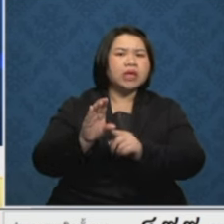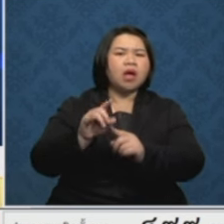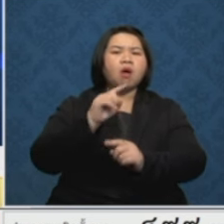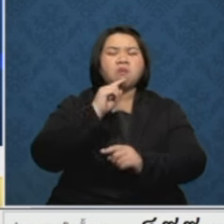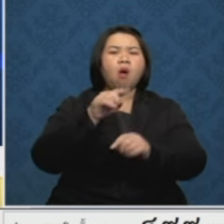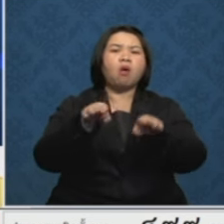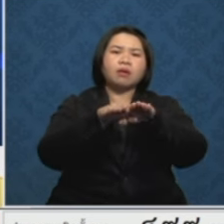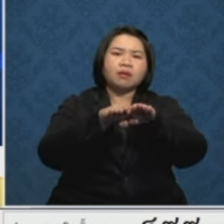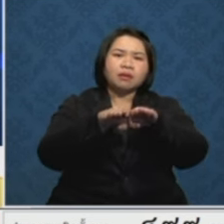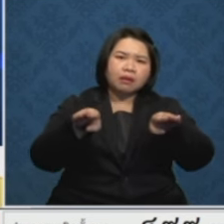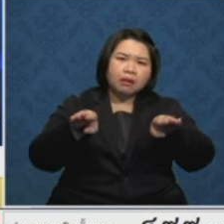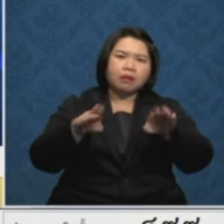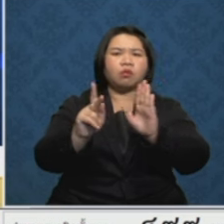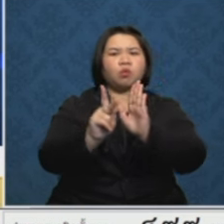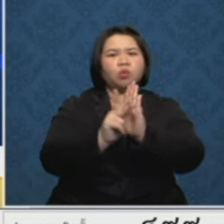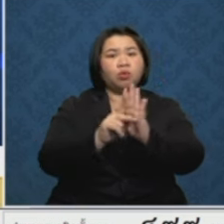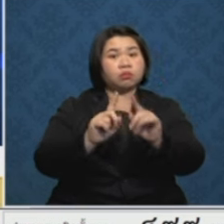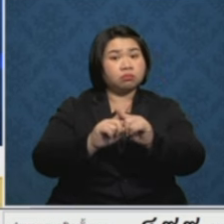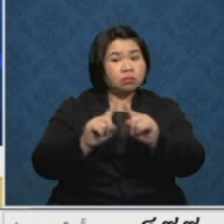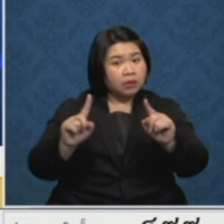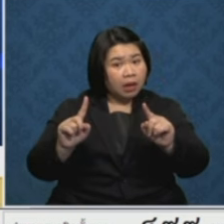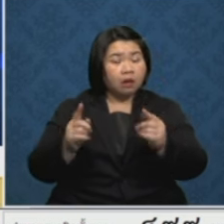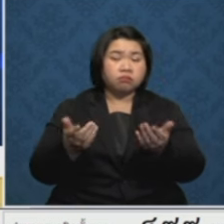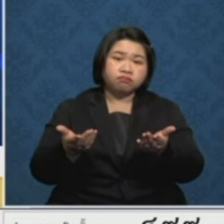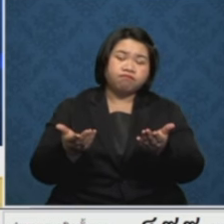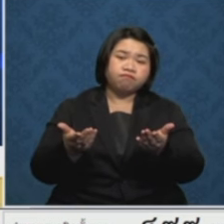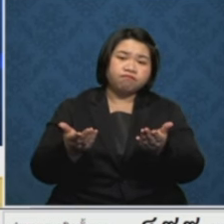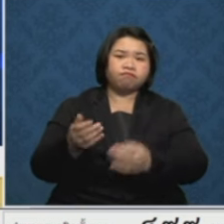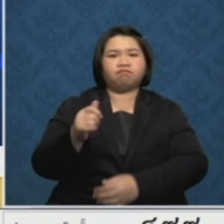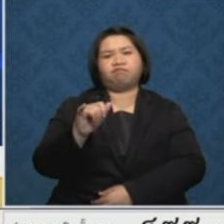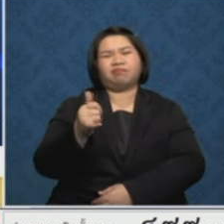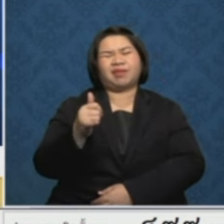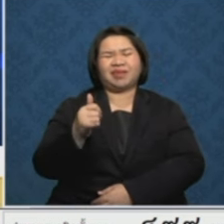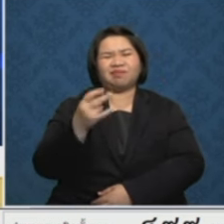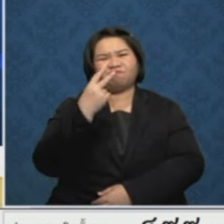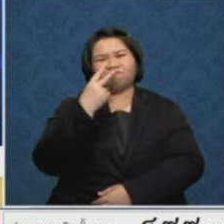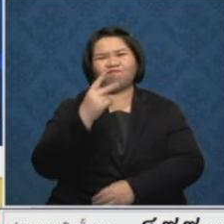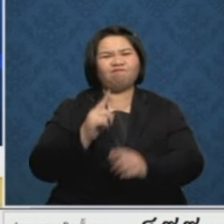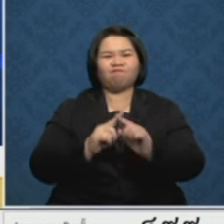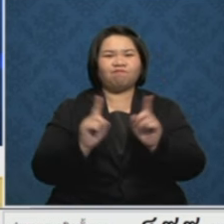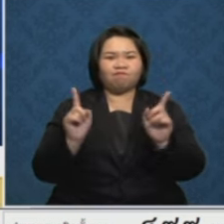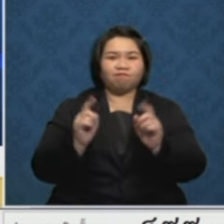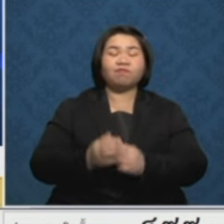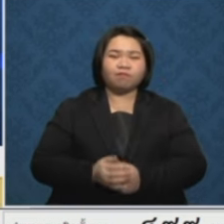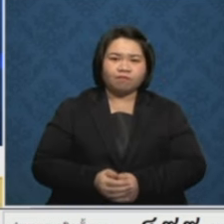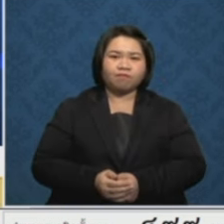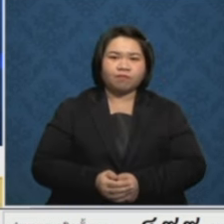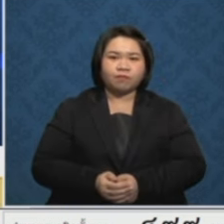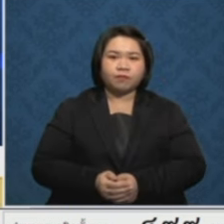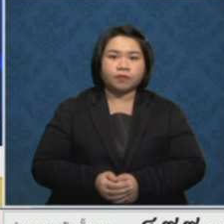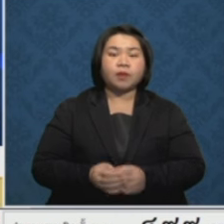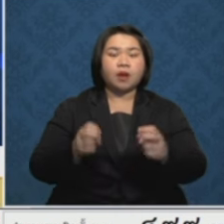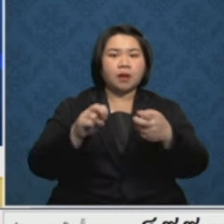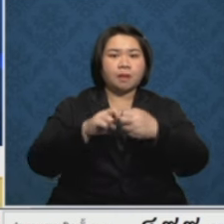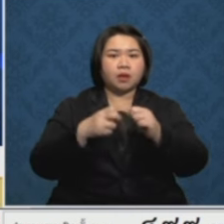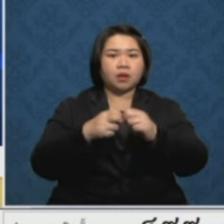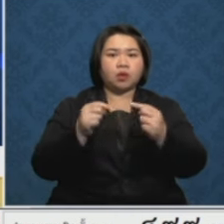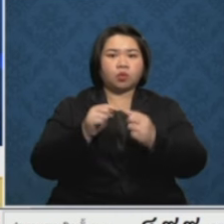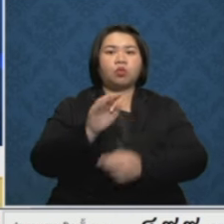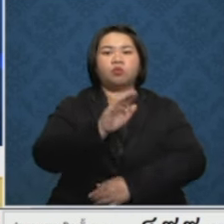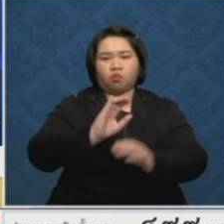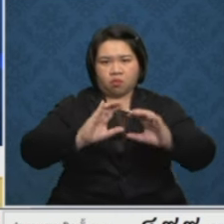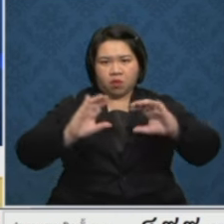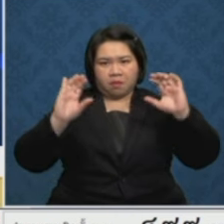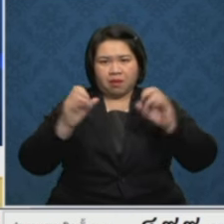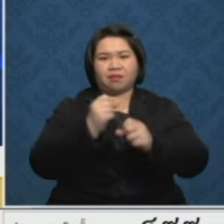ณฑ์เดียวกันกับงบประมาณรายจ่ายประจำปีหรือว่าอะไรมันก็อาจจะฟังไม่ค่อยขึ้นนะคะอันนี้เป็นปัญหาที่ทางรัฐบาลเนี่ยจะต้องแก้